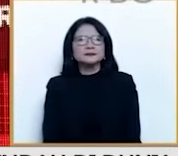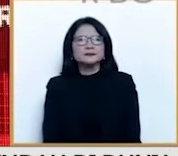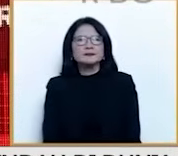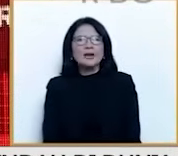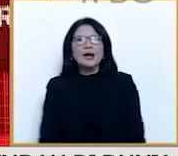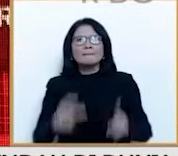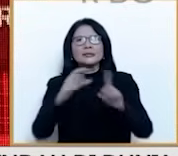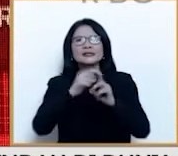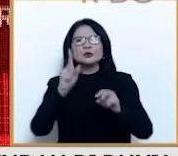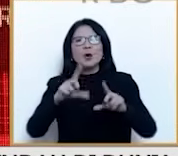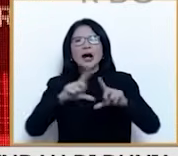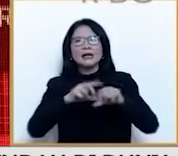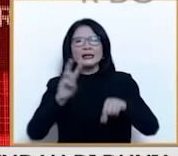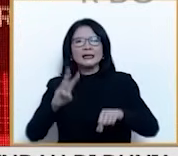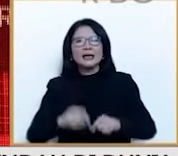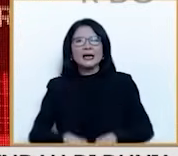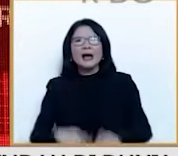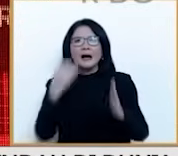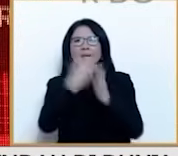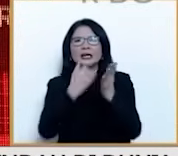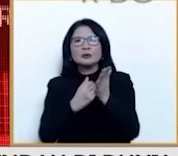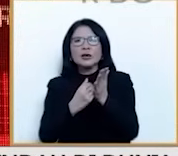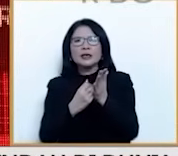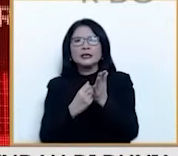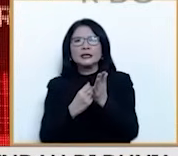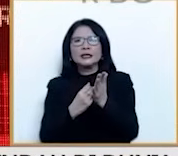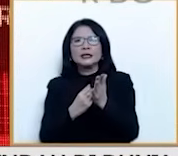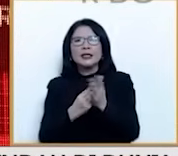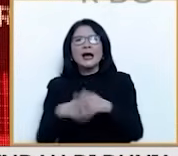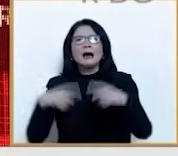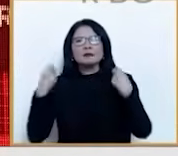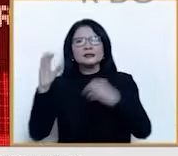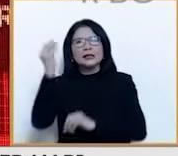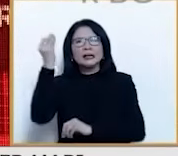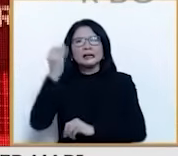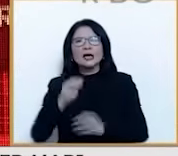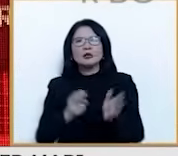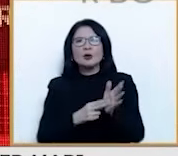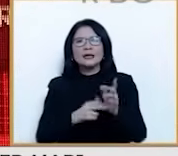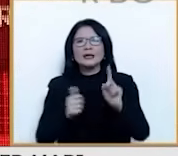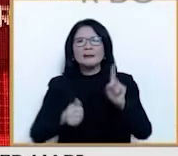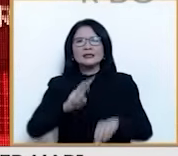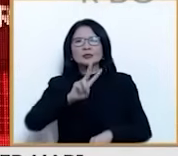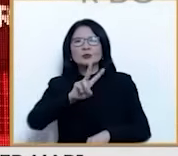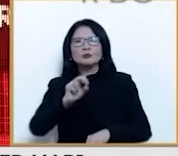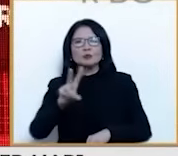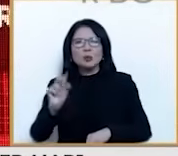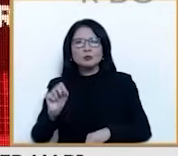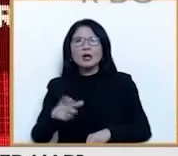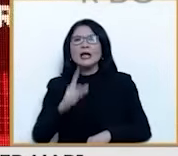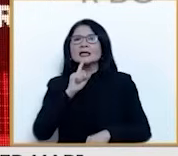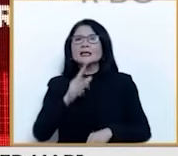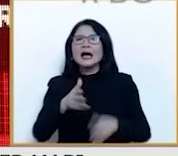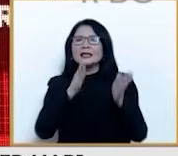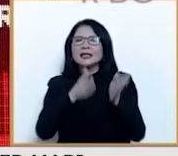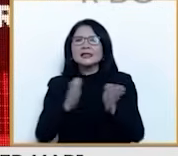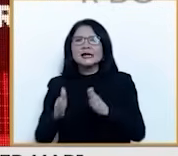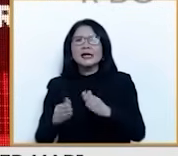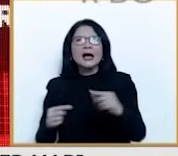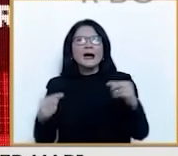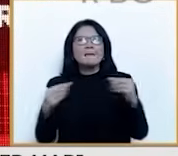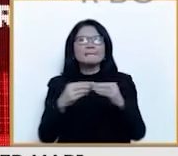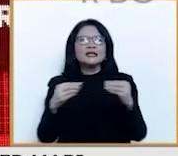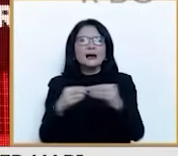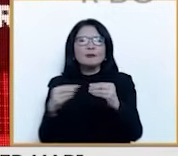Pasal 2 ayat 3 Peraturan Gubernur Provinsi DKI Jakarta nomor 16 tahun 2020 tentang tata cara penyambungan